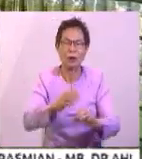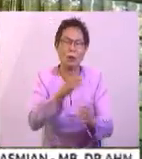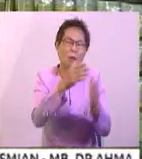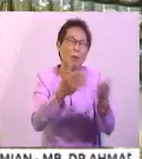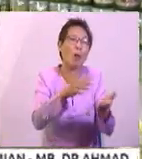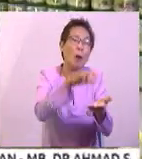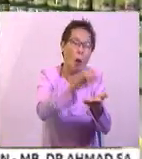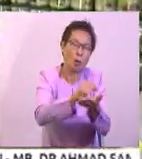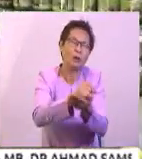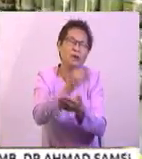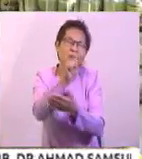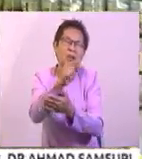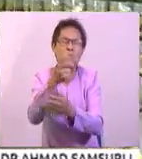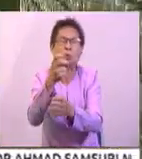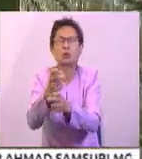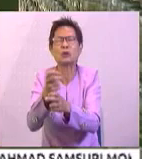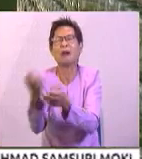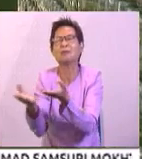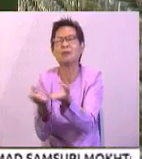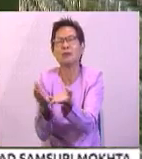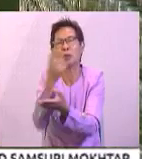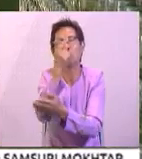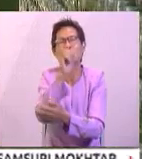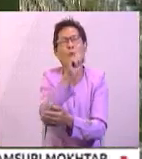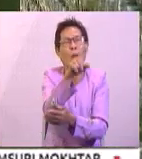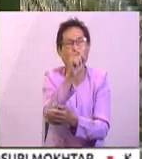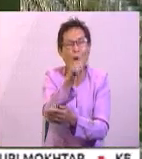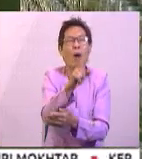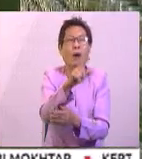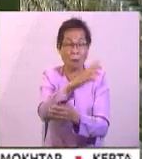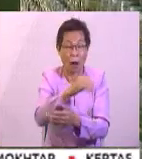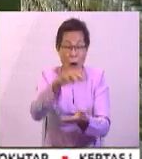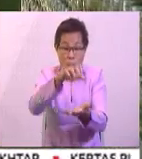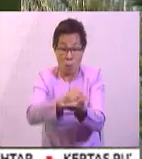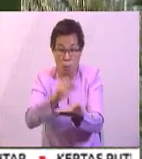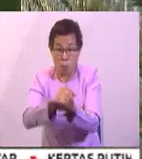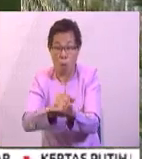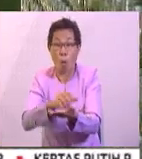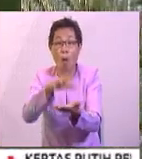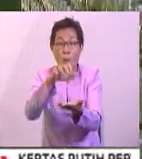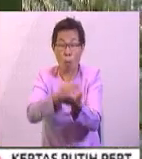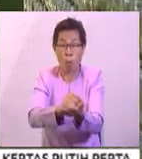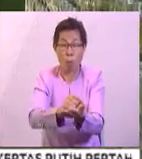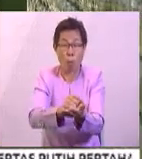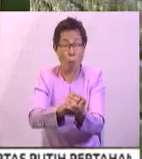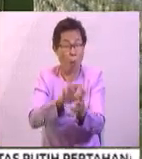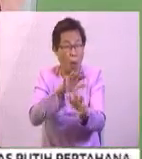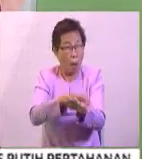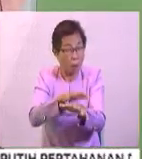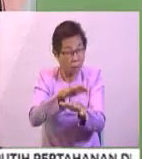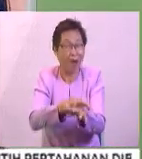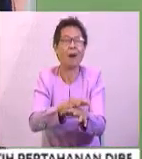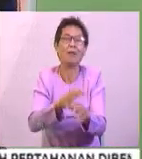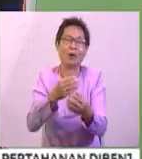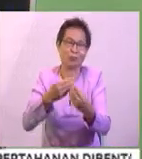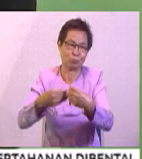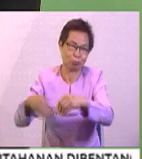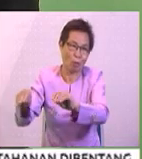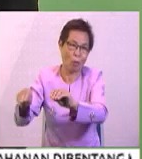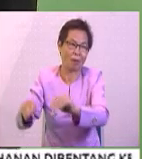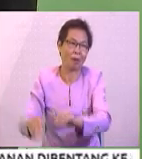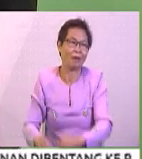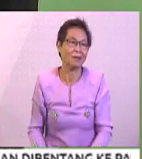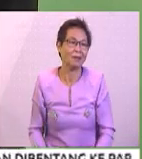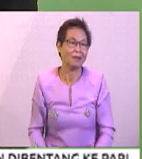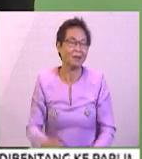kecil-kecilan sukar dilayan kerana kosnya yang tinggi melainkan tempahan yang diterima dalam kuantiti yang banyak.